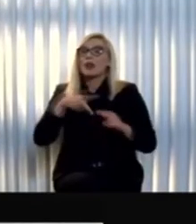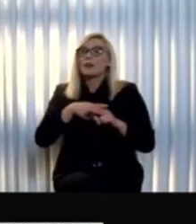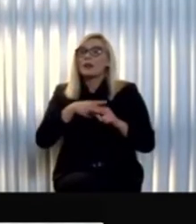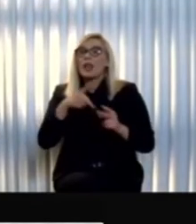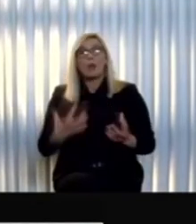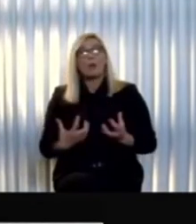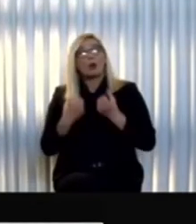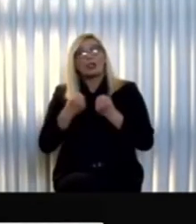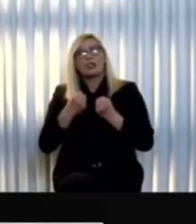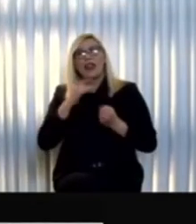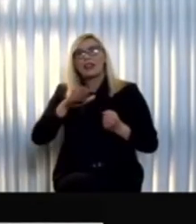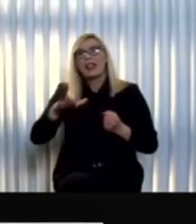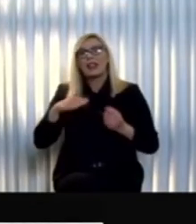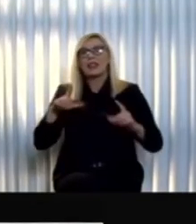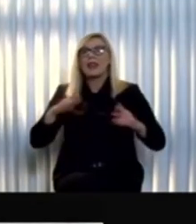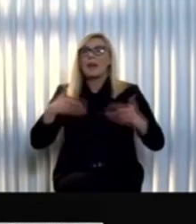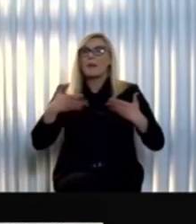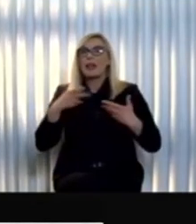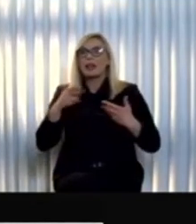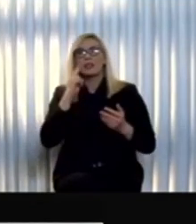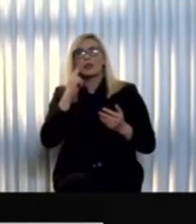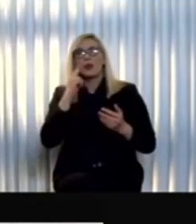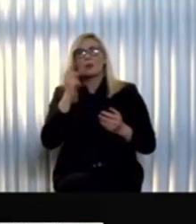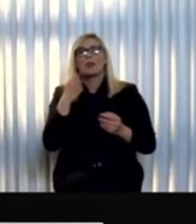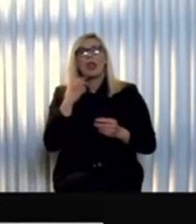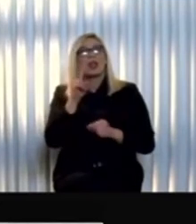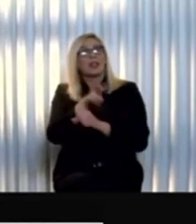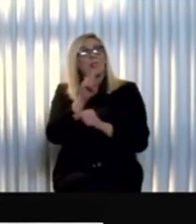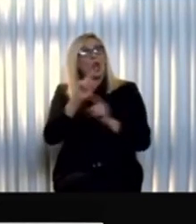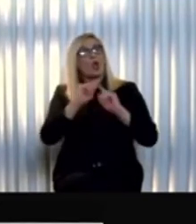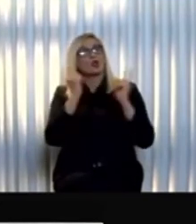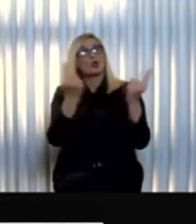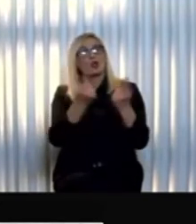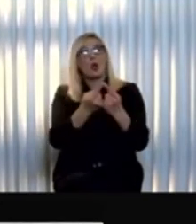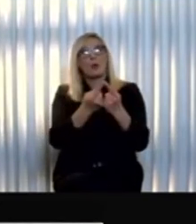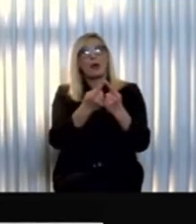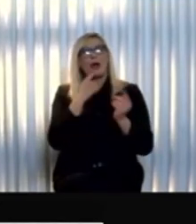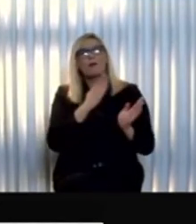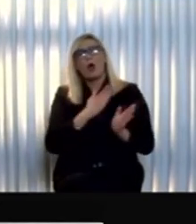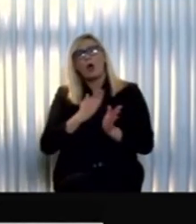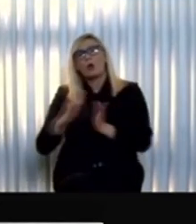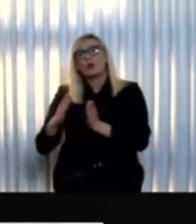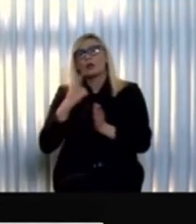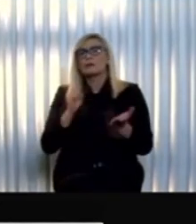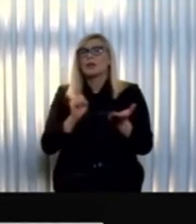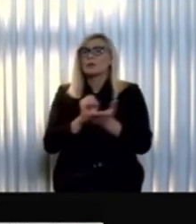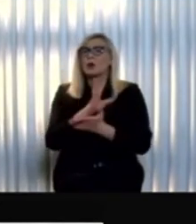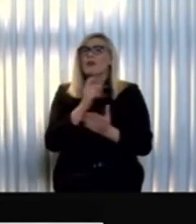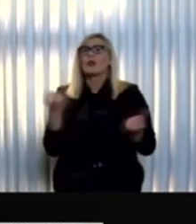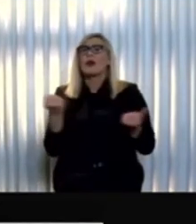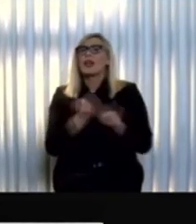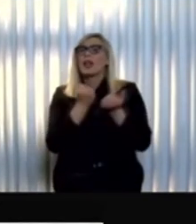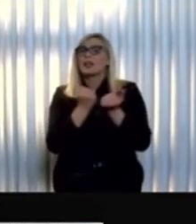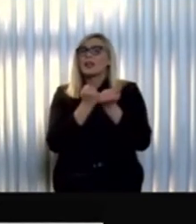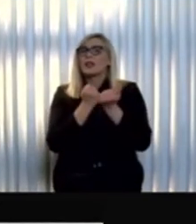подршка на деца и млади во Скопје и сензорна соба. Во континуитет се спроведуваат активности